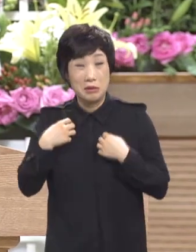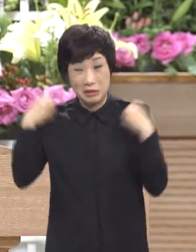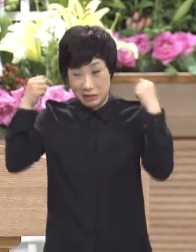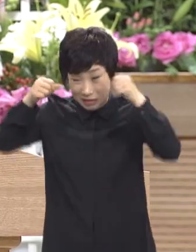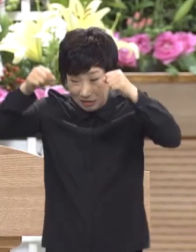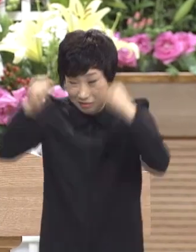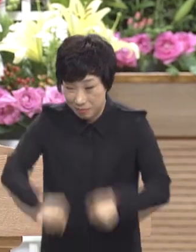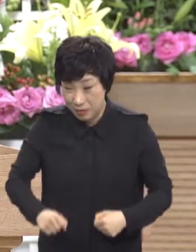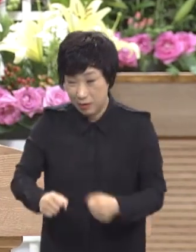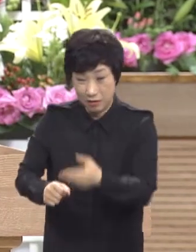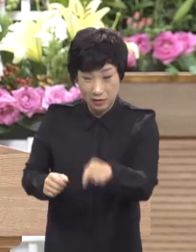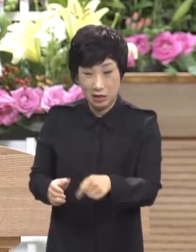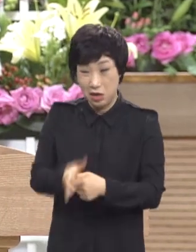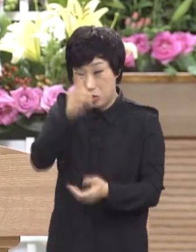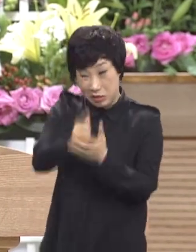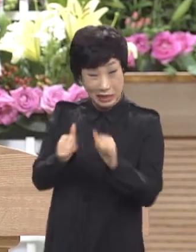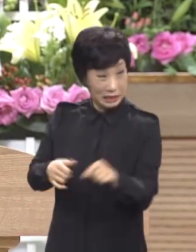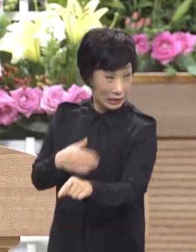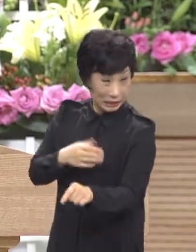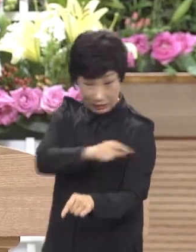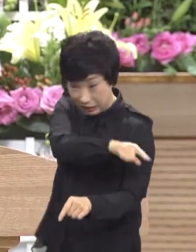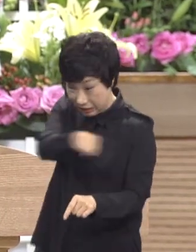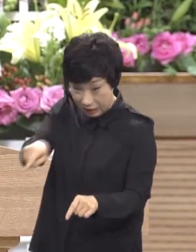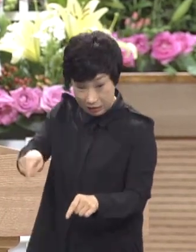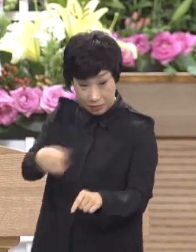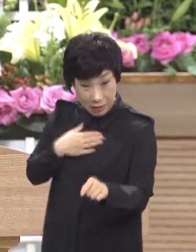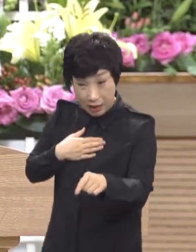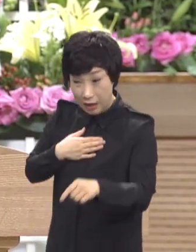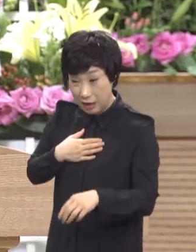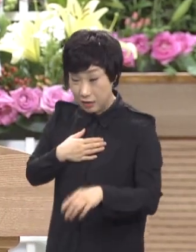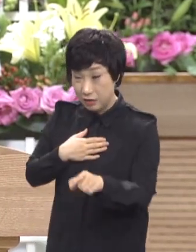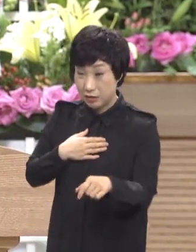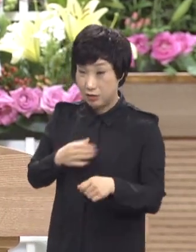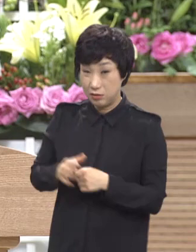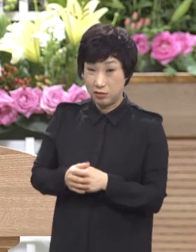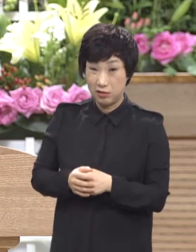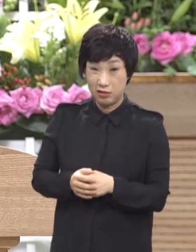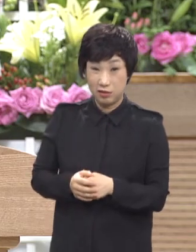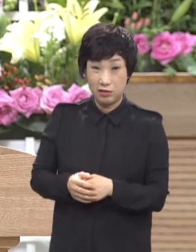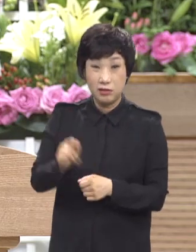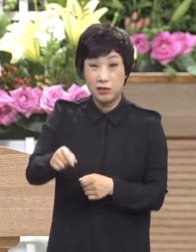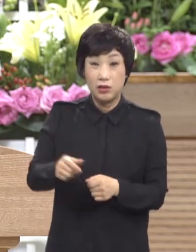죄인, 이놈은 죄인이다 해서 홍포를 입혀서 그렇게 이리저리 돌리고